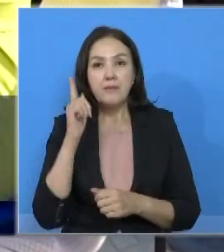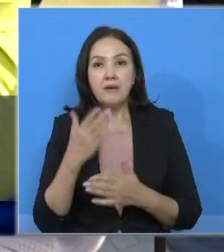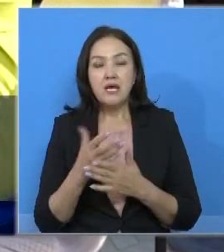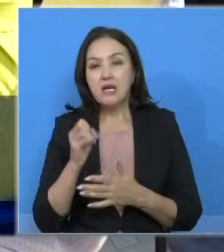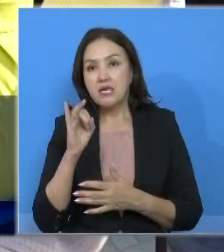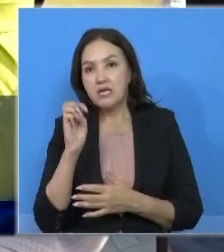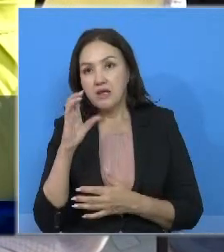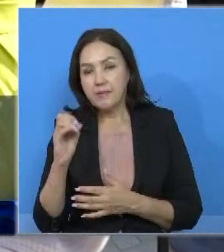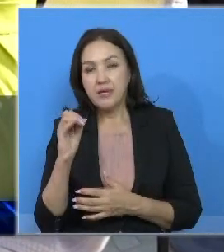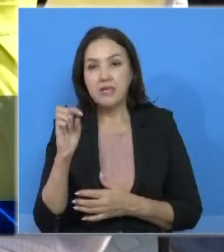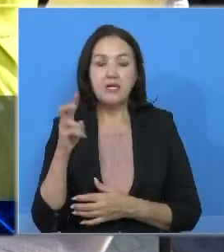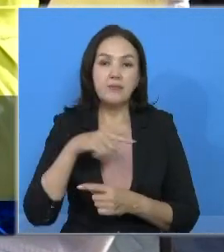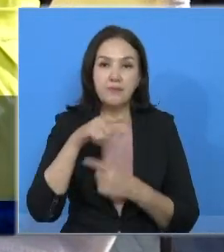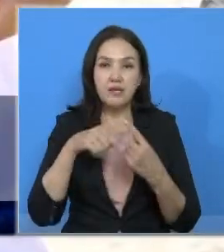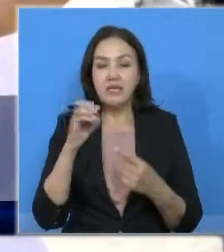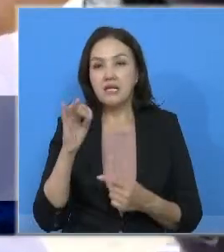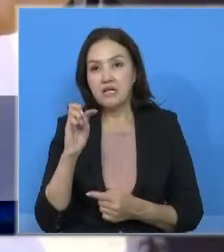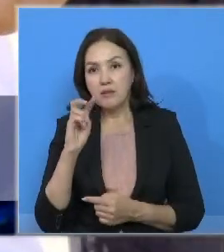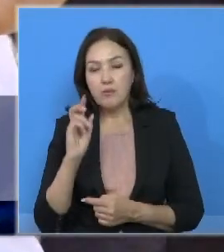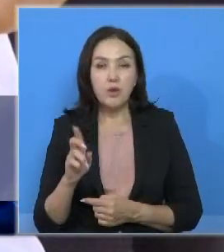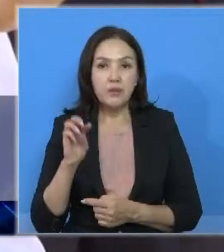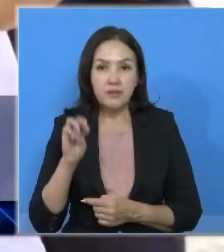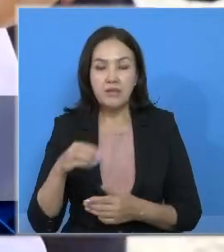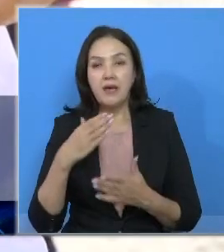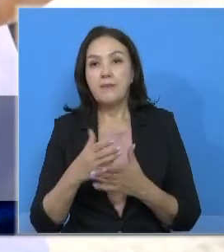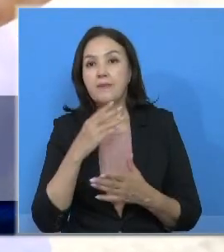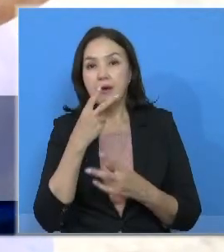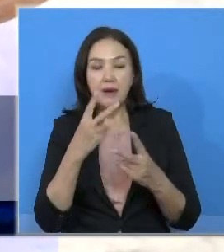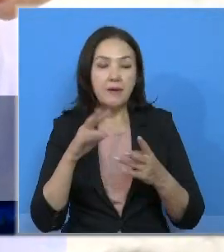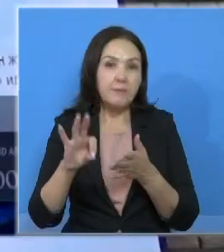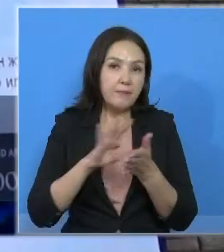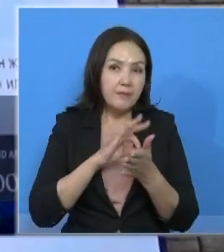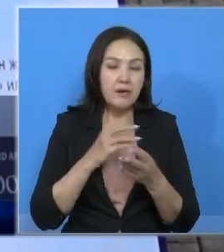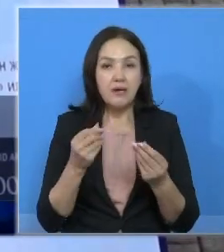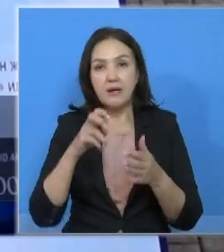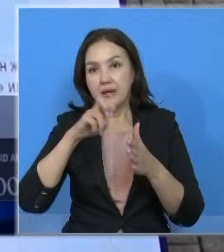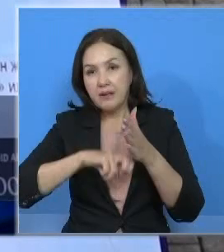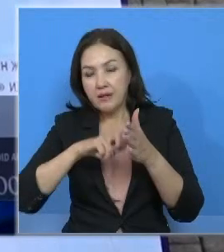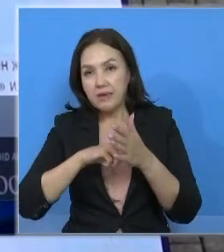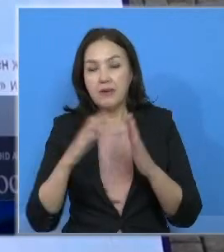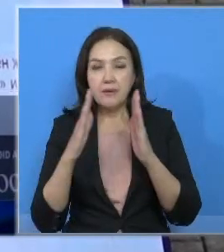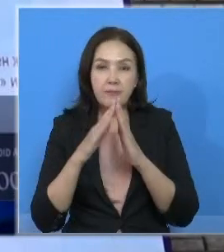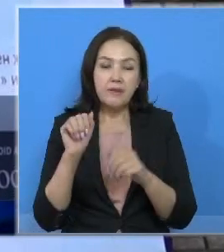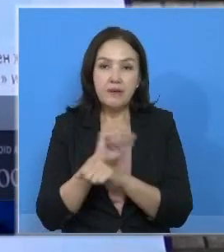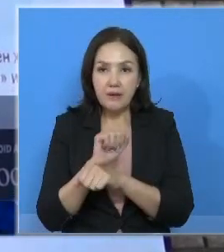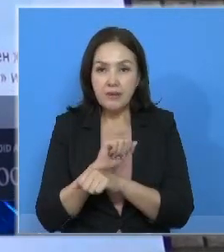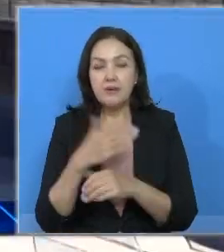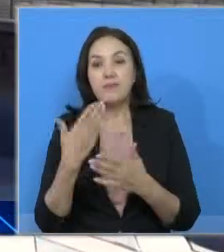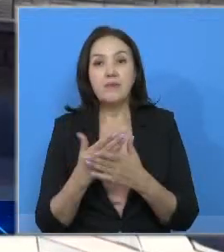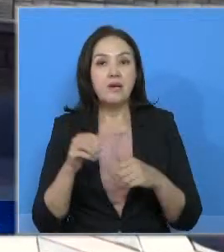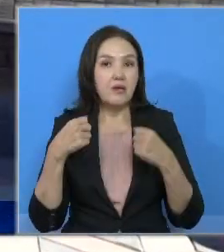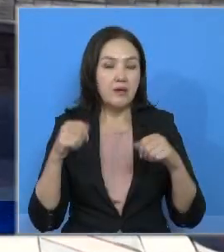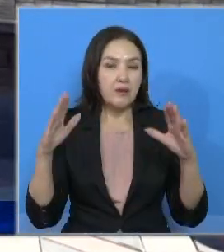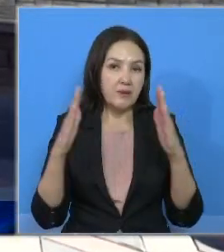«Есалық Азамат», «Есалық Бизнес», «Салық Бот». Был продемонстрирован моментальный способ оплаты налога на имущество и транспорт. При этом в